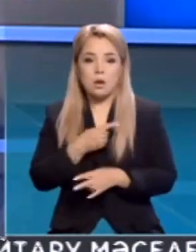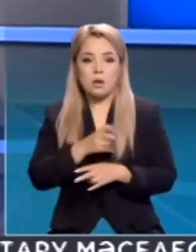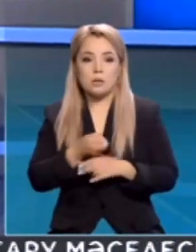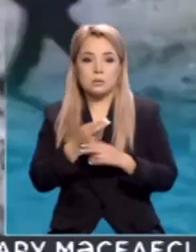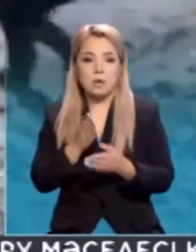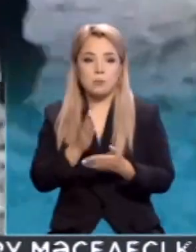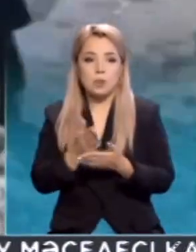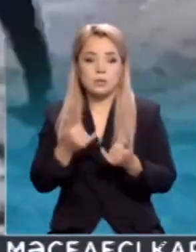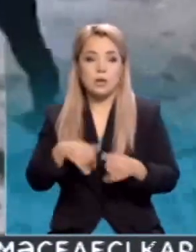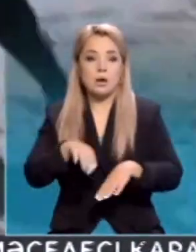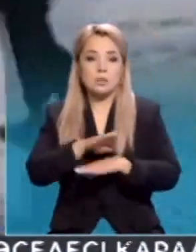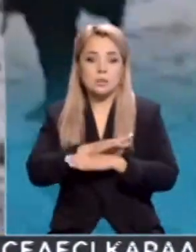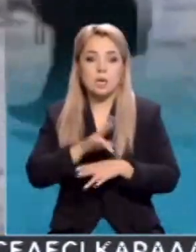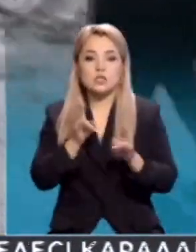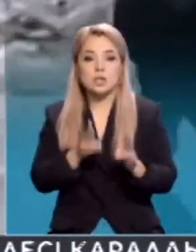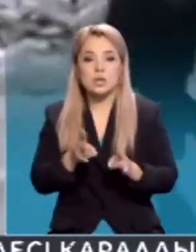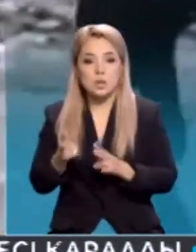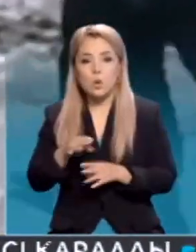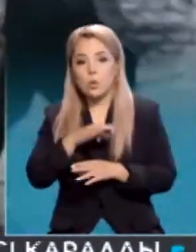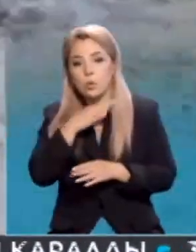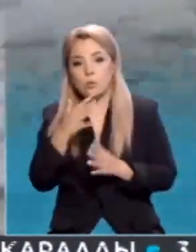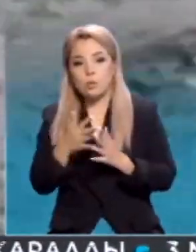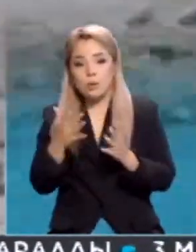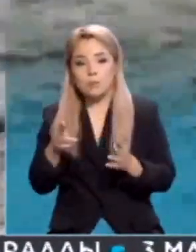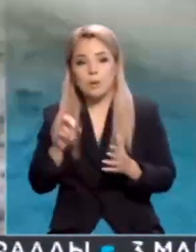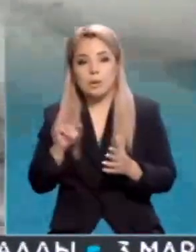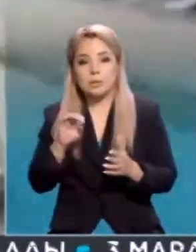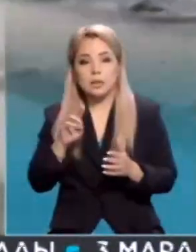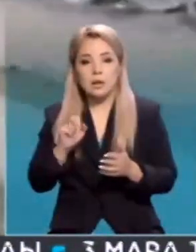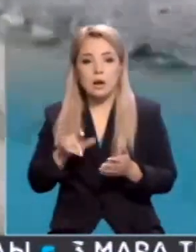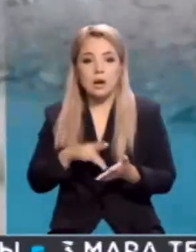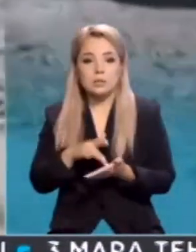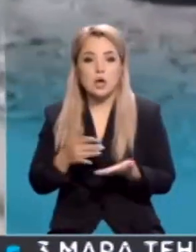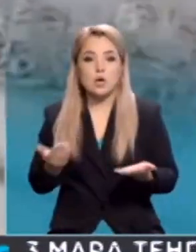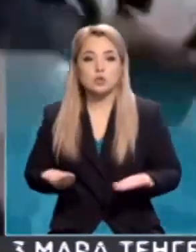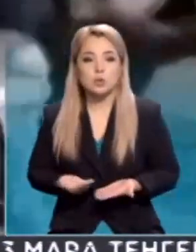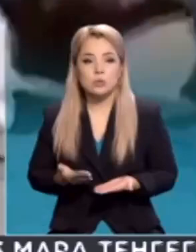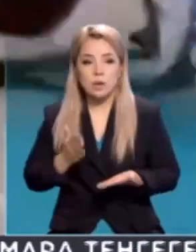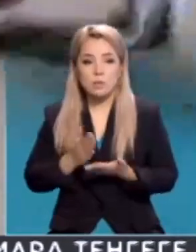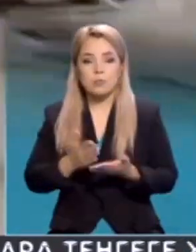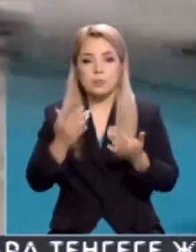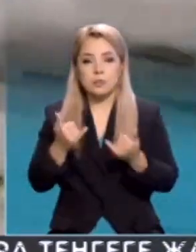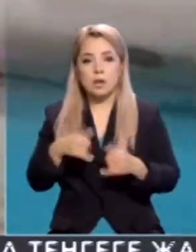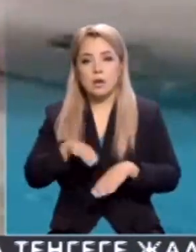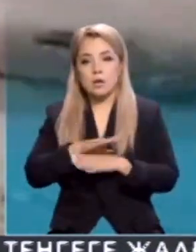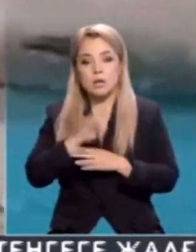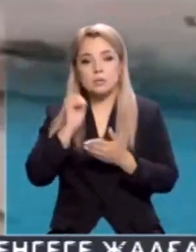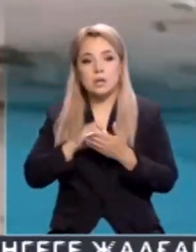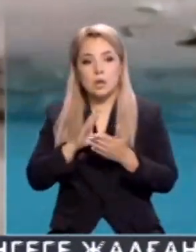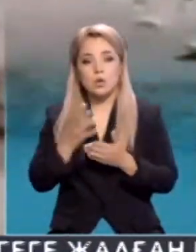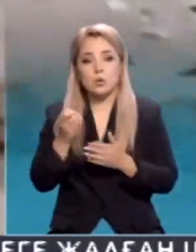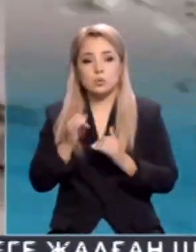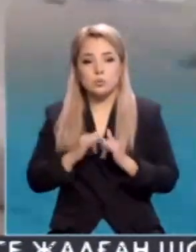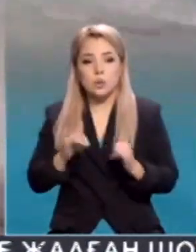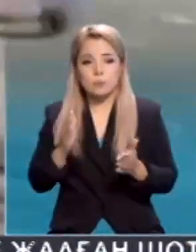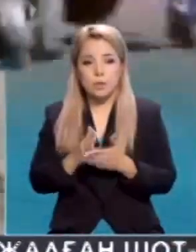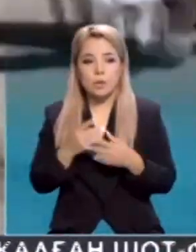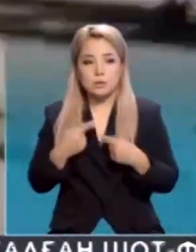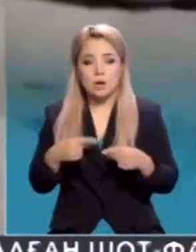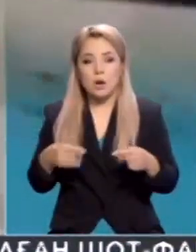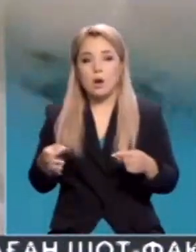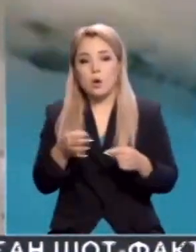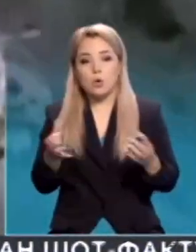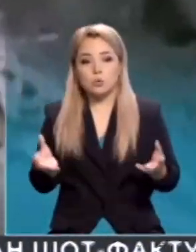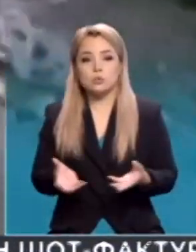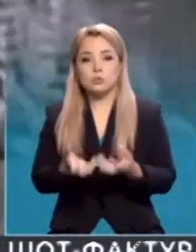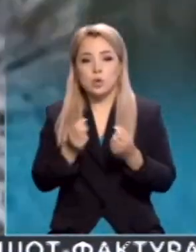жатыр. Қаза тапқандар мен зардап шеккендердің көбі Пактика провинциясының тұрғындары. Мерт болғандардың саны әлі де өсуі мүмкін, себебі кейбір аудандарда